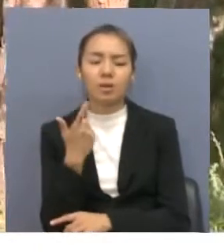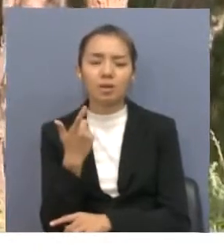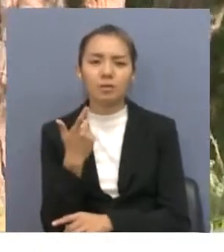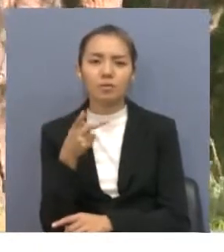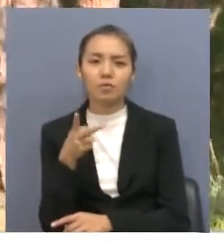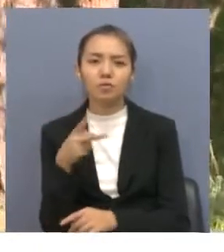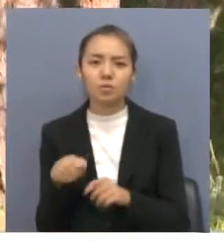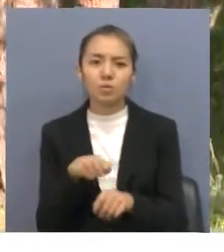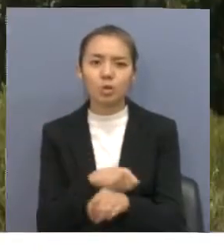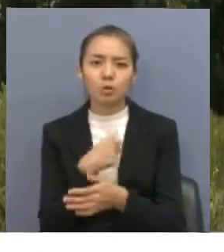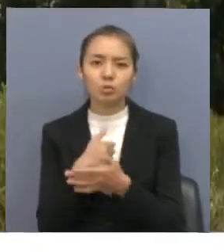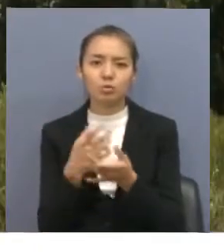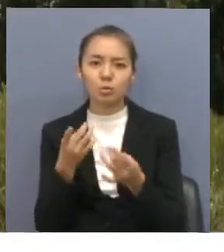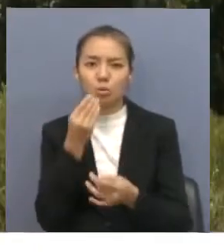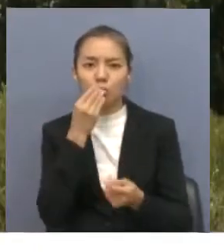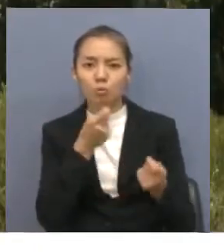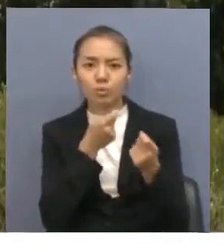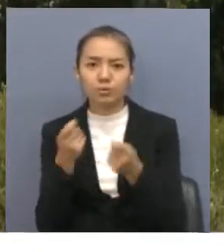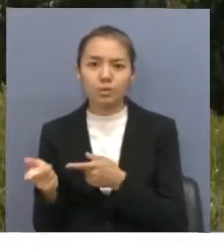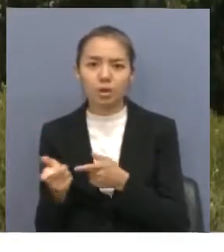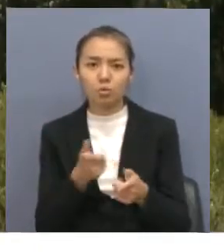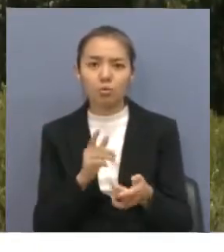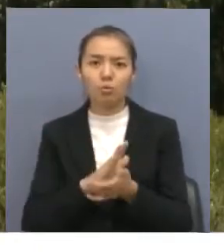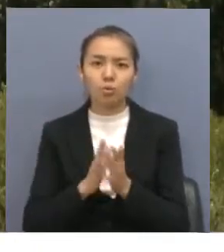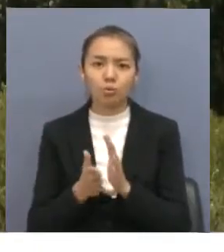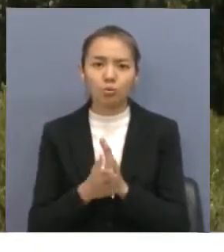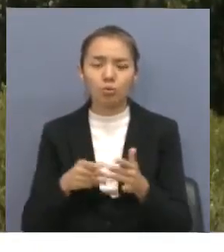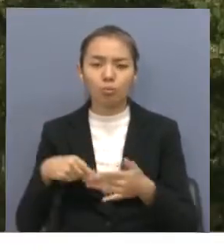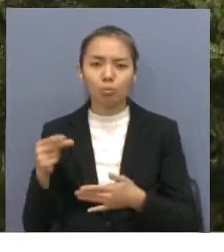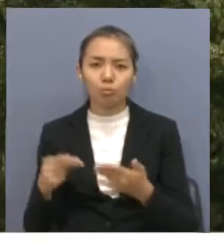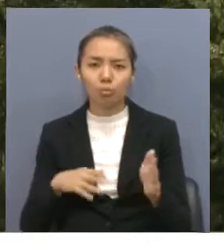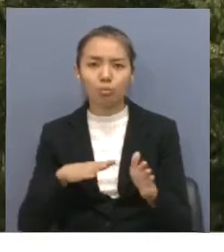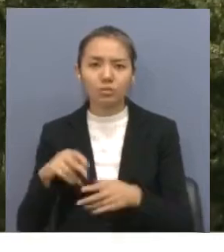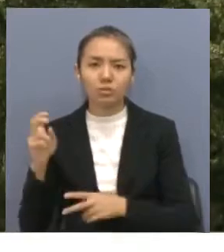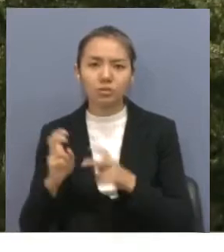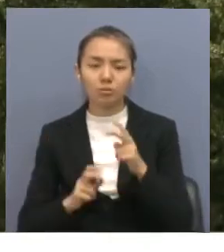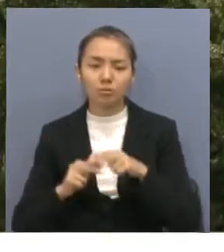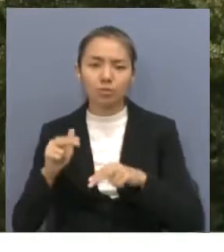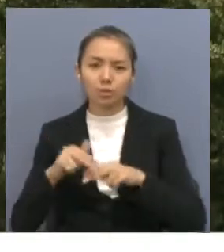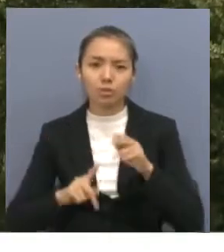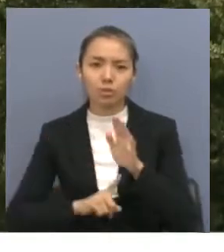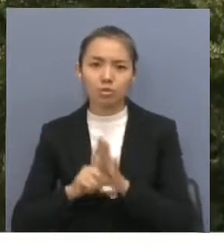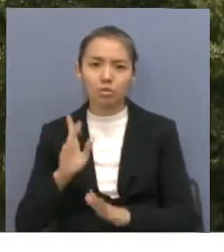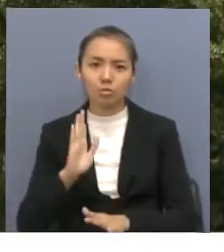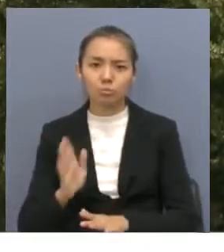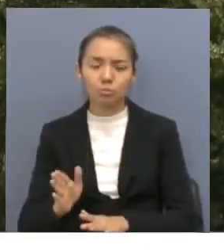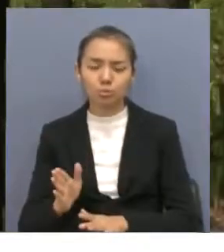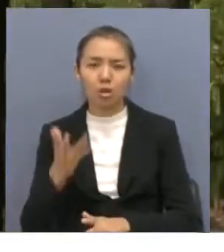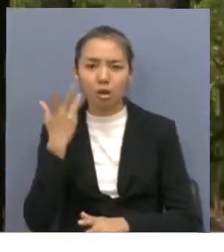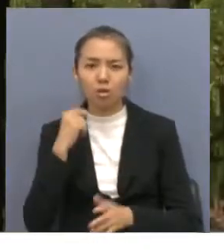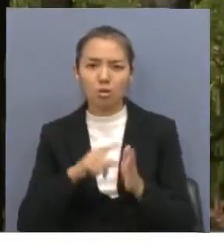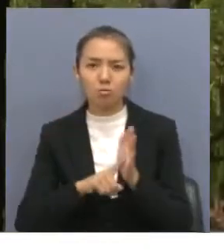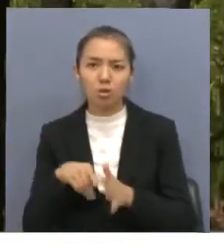2000 текше метрден аса шикізат жеткізуге дайын. Келісім шартқа қол қойылған соң зауыт құрылысы басталады. Өндіріс жолға